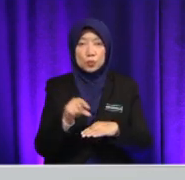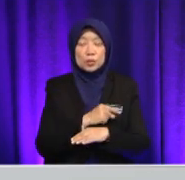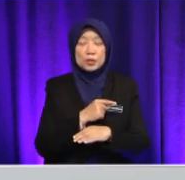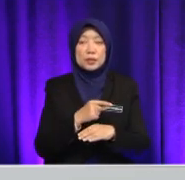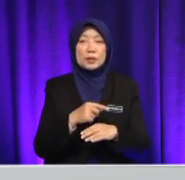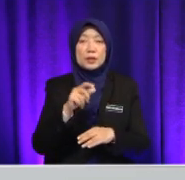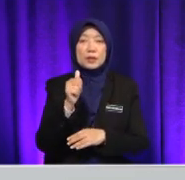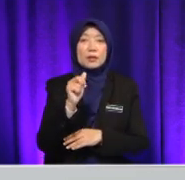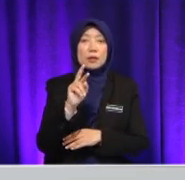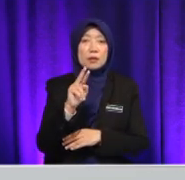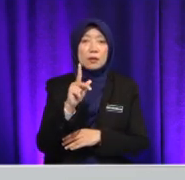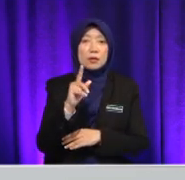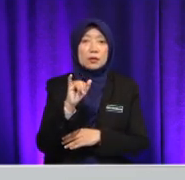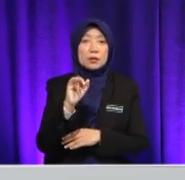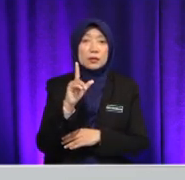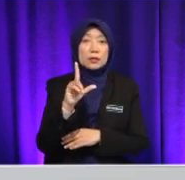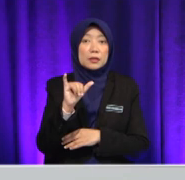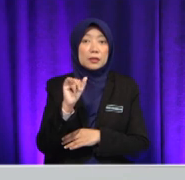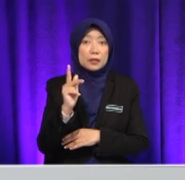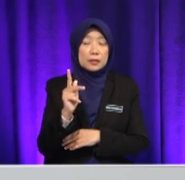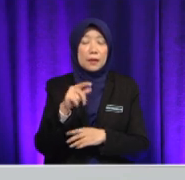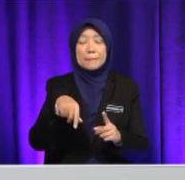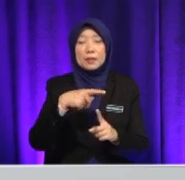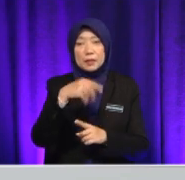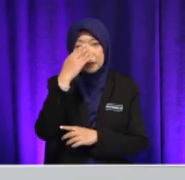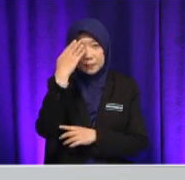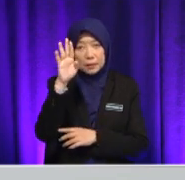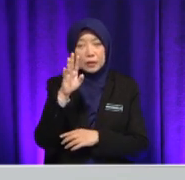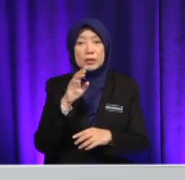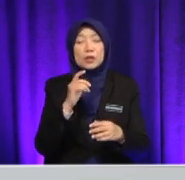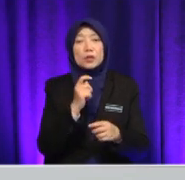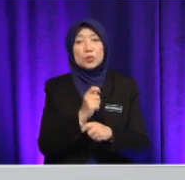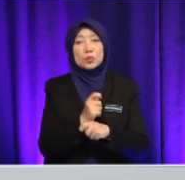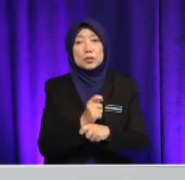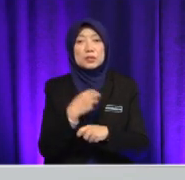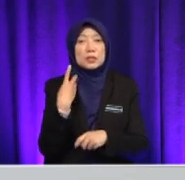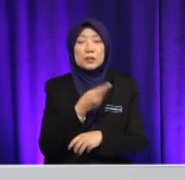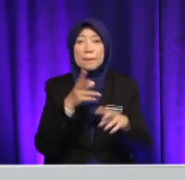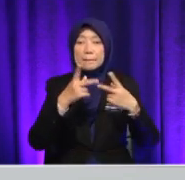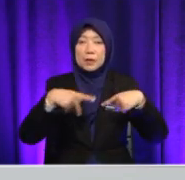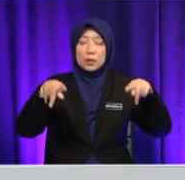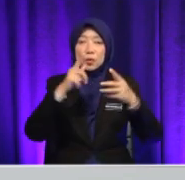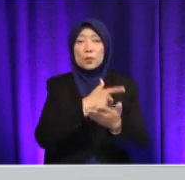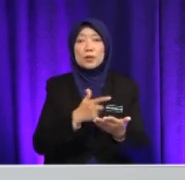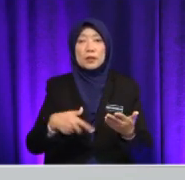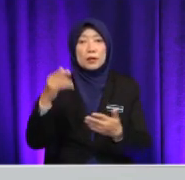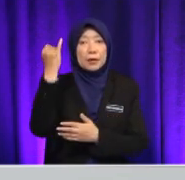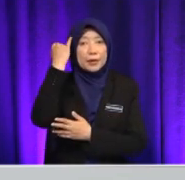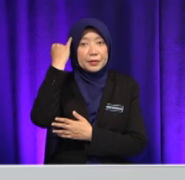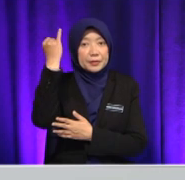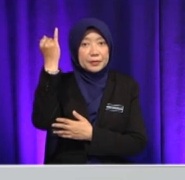Oke kemudian bila dibagi tugas Oke dibagi tugas kita perlu Melaka ide